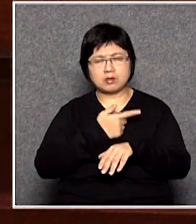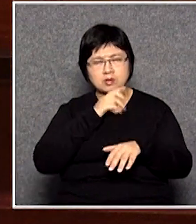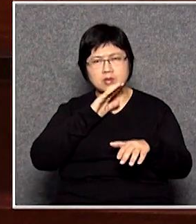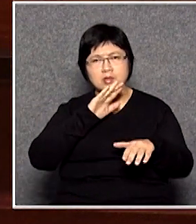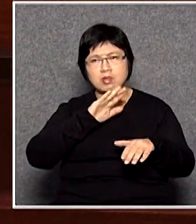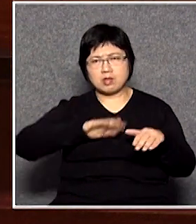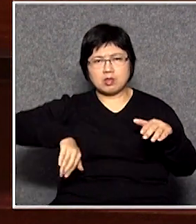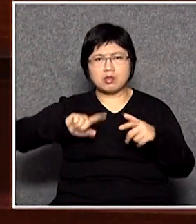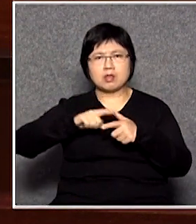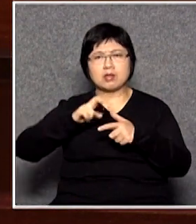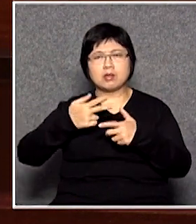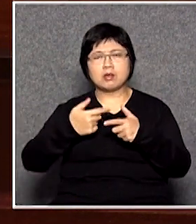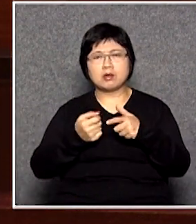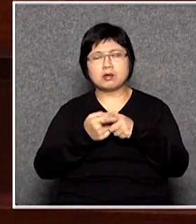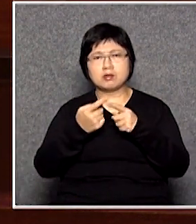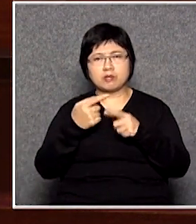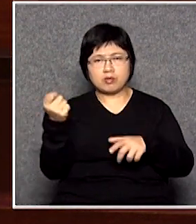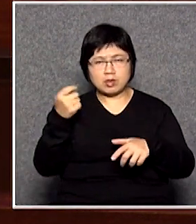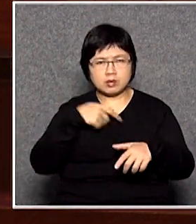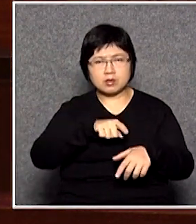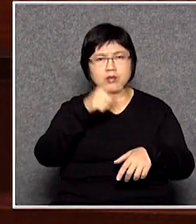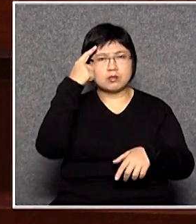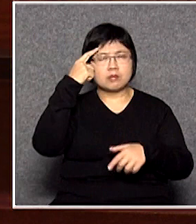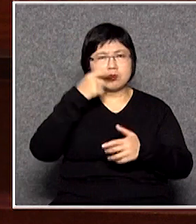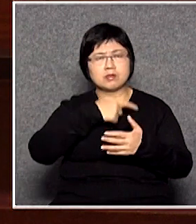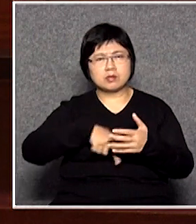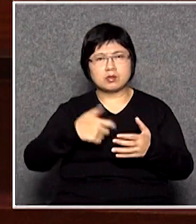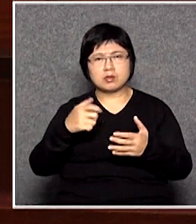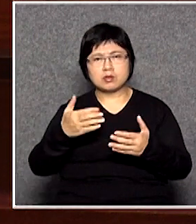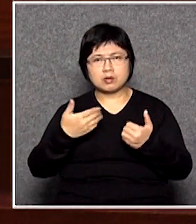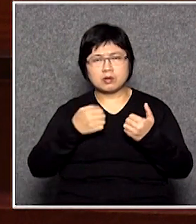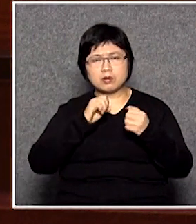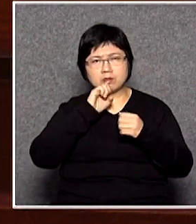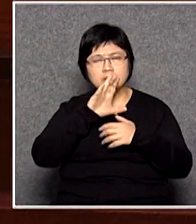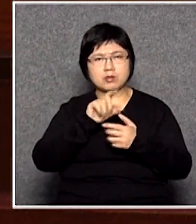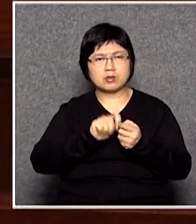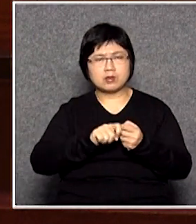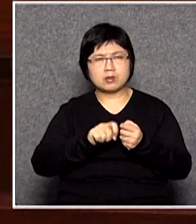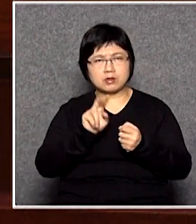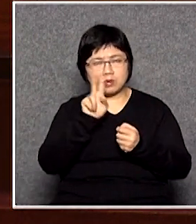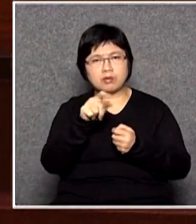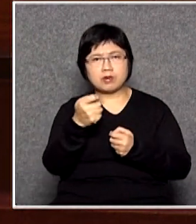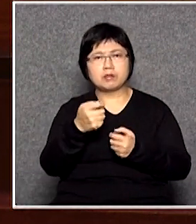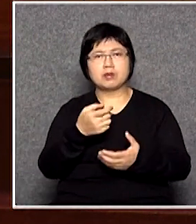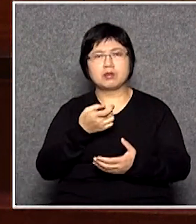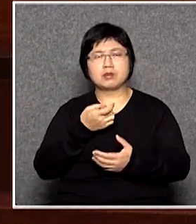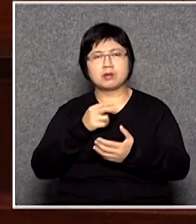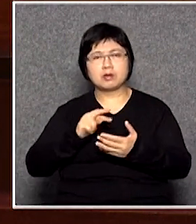月，公眾就沒辦法及時知道個議員的利益申報資訊，係嘛？未